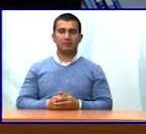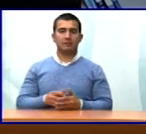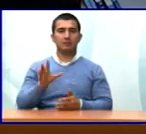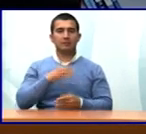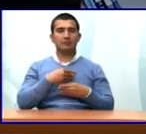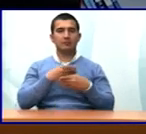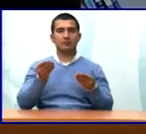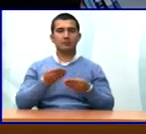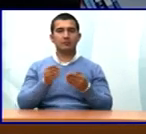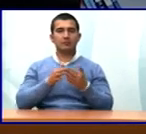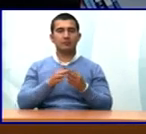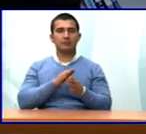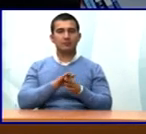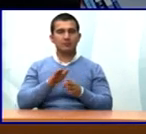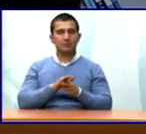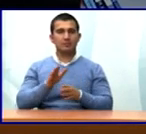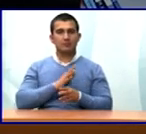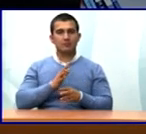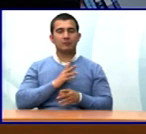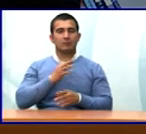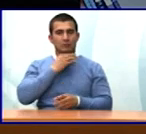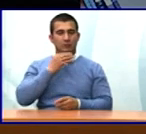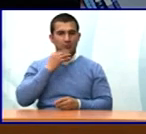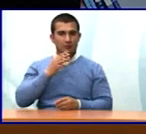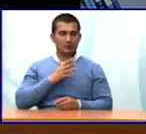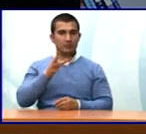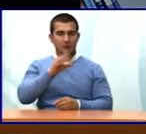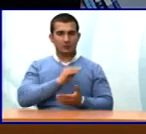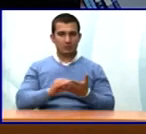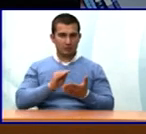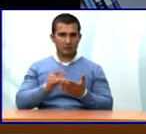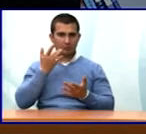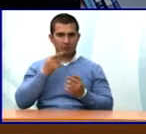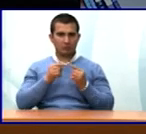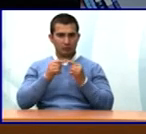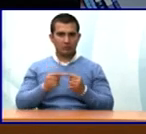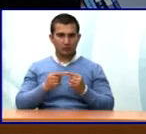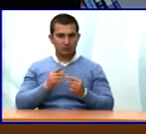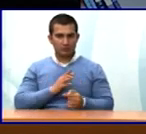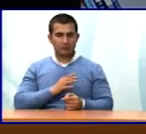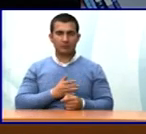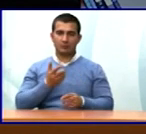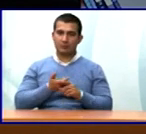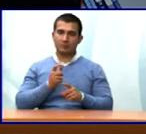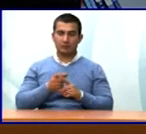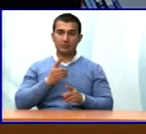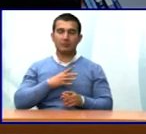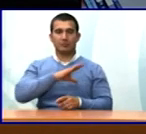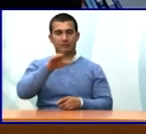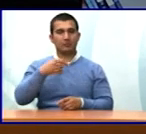borilayotgan darslarimizni o'z vaqtida bajarib boryapsizmi? Unda juda ham yaxshi. Sizlarga biz